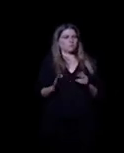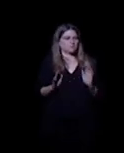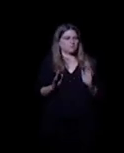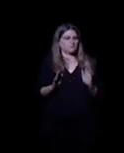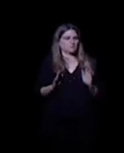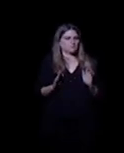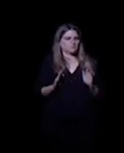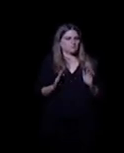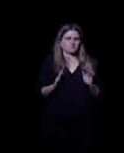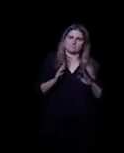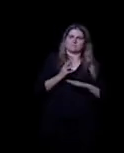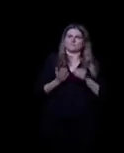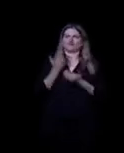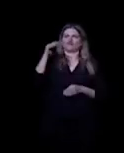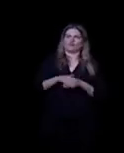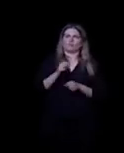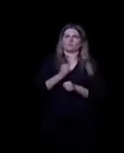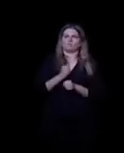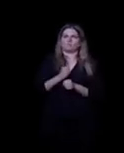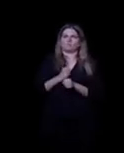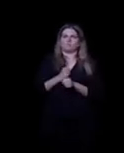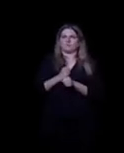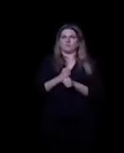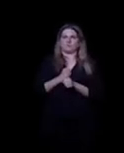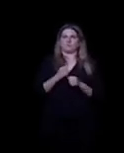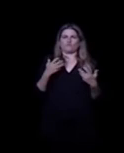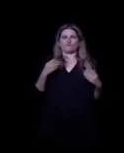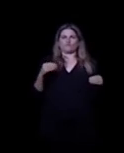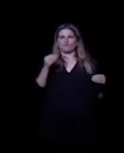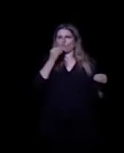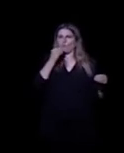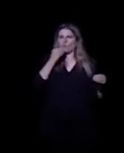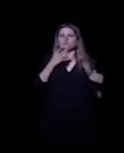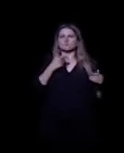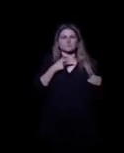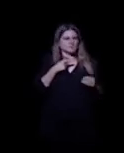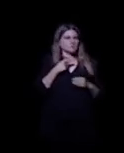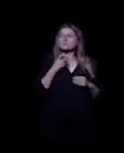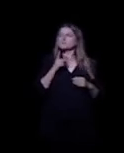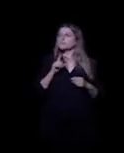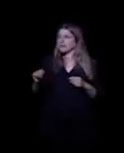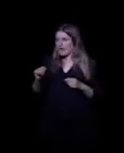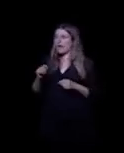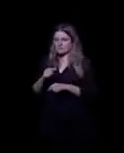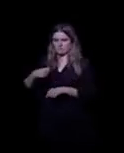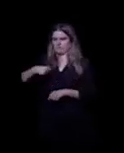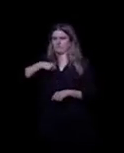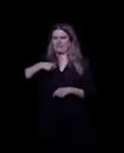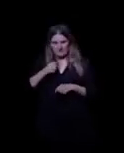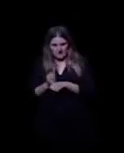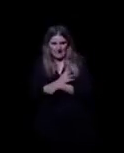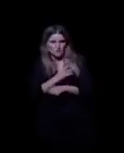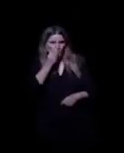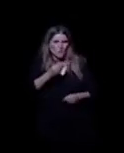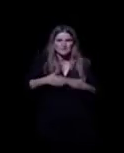pouvait appuyer sur le bouton off de nos émotions, faire notre journée de travail bien tranquille, et en repartant, remettre le bouton on sur les émotions.